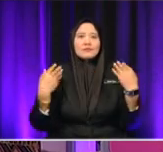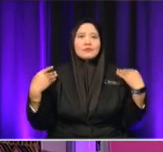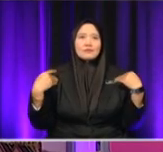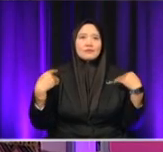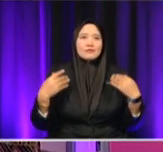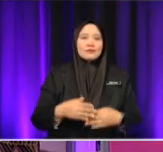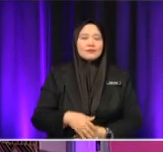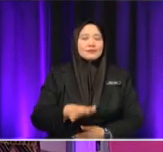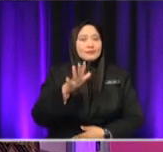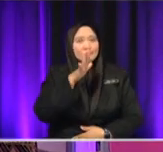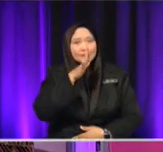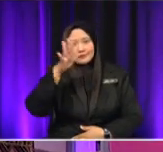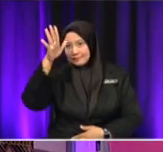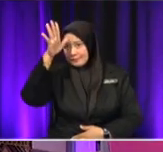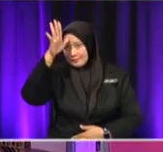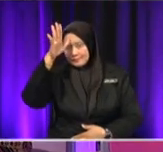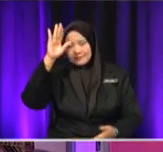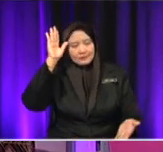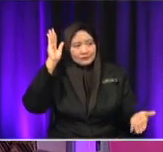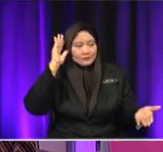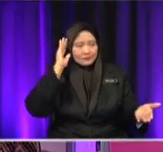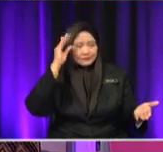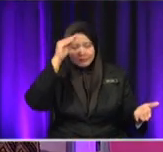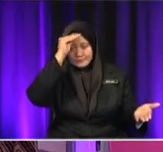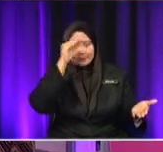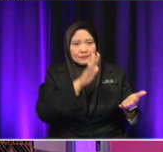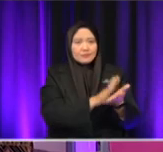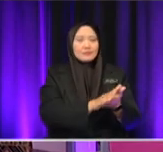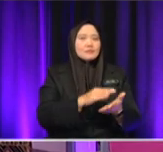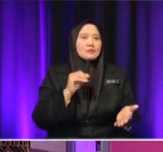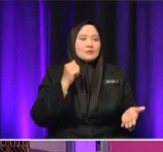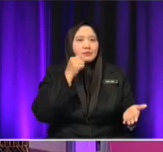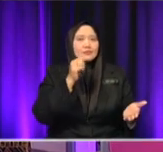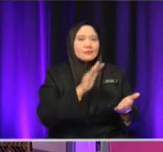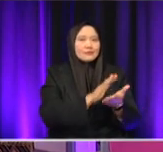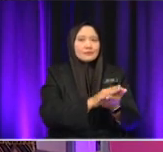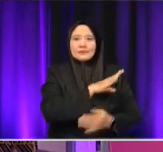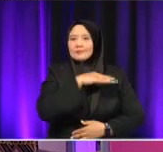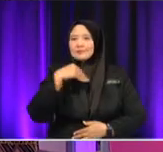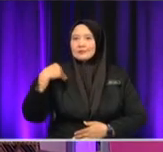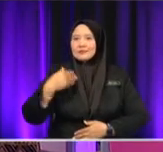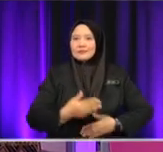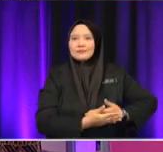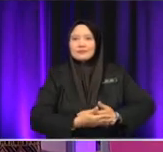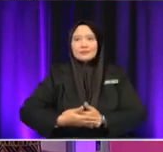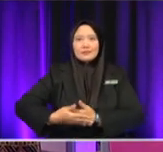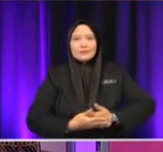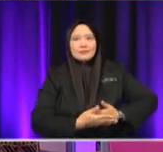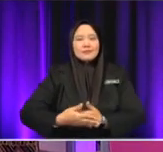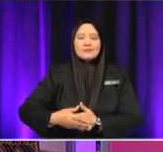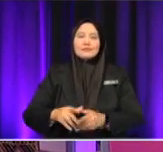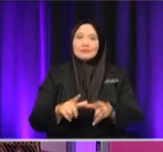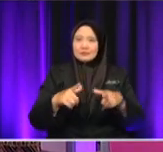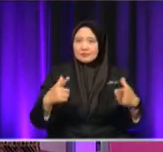ibu ayah ataupun suami istri dan anak-anak semua jadi kita akan mengasah potensi murid-murid kita atau